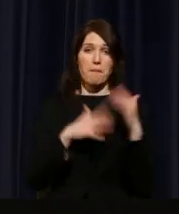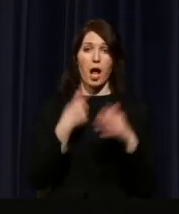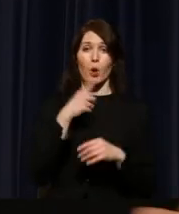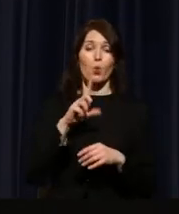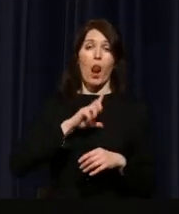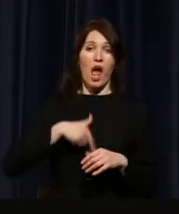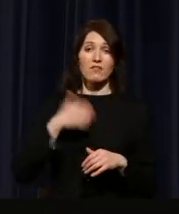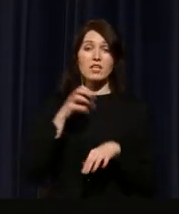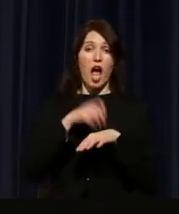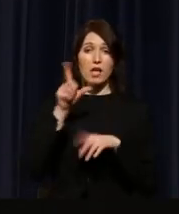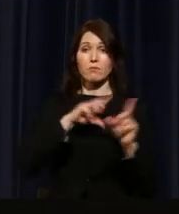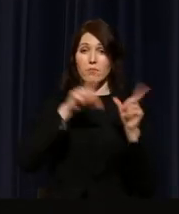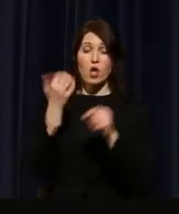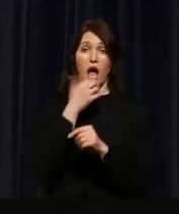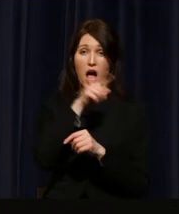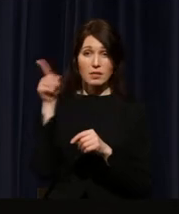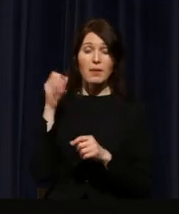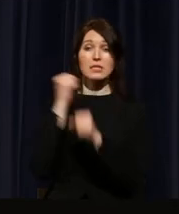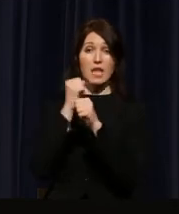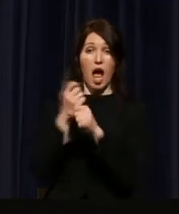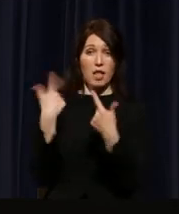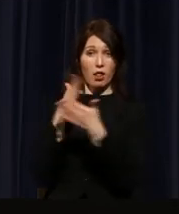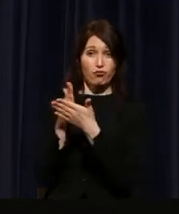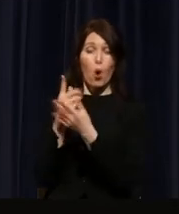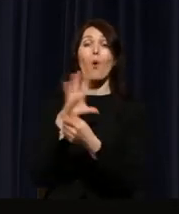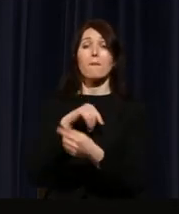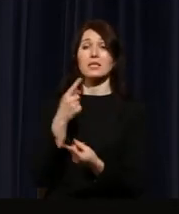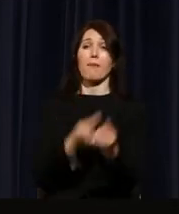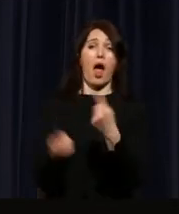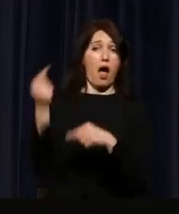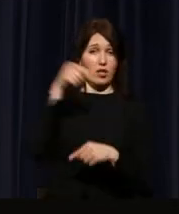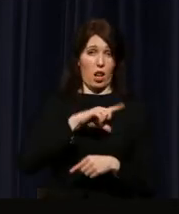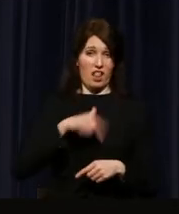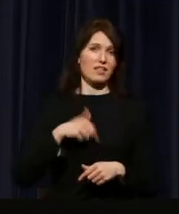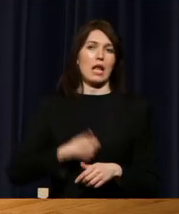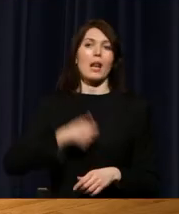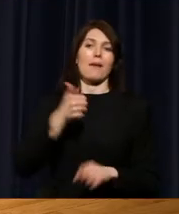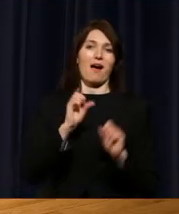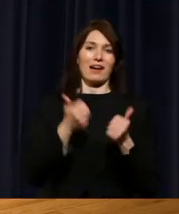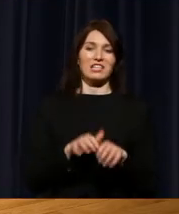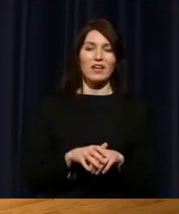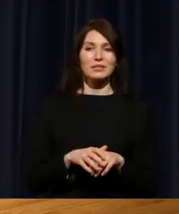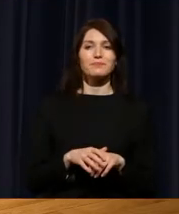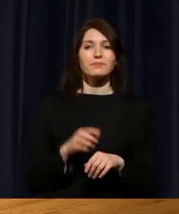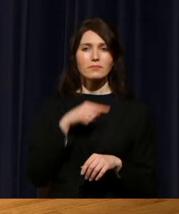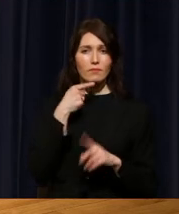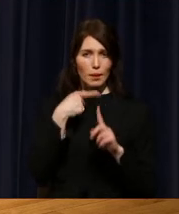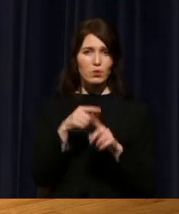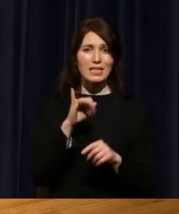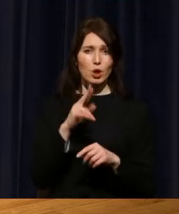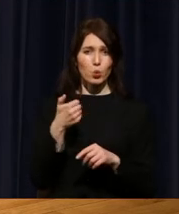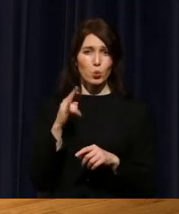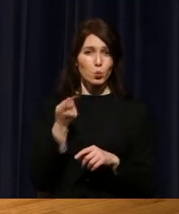Latvijas aizdodas uz ārzemēm. Viņi tur nostrādā un pēc tam atgriežas Latvijā, kas ir tas labākais modelis. Kas ir tas labākais? Man tās gribētu kaut piebilst, Ingas? Nē,